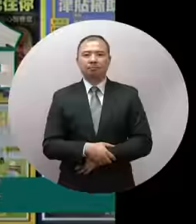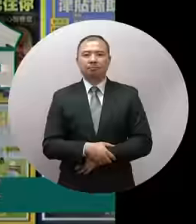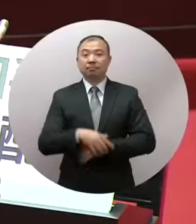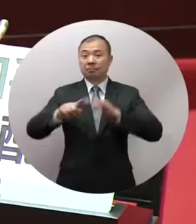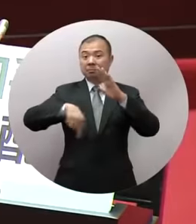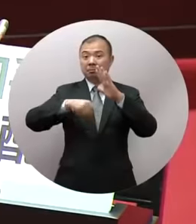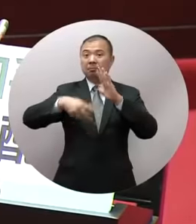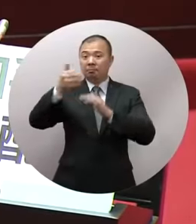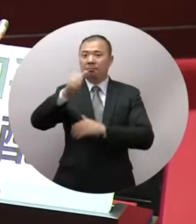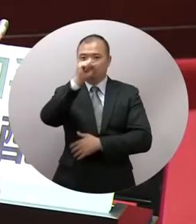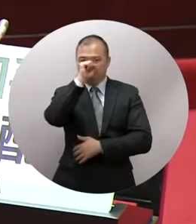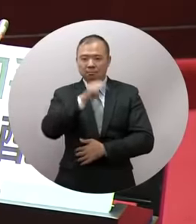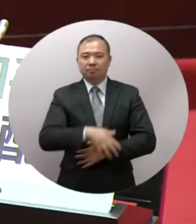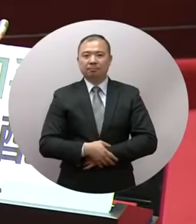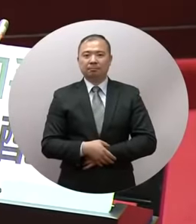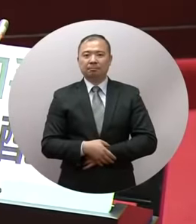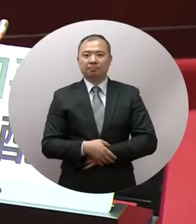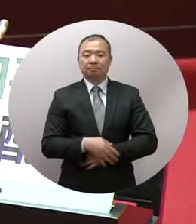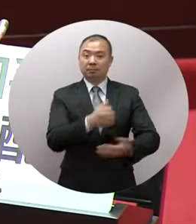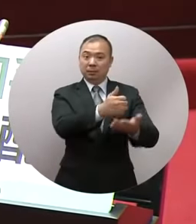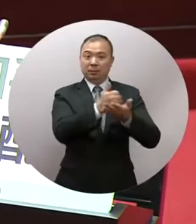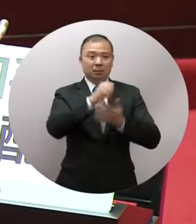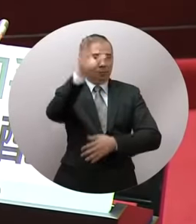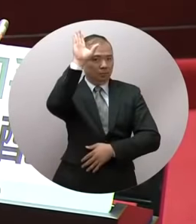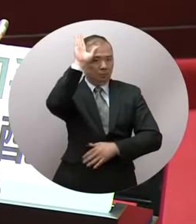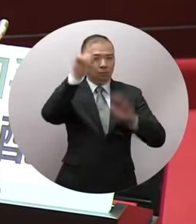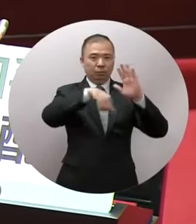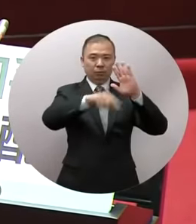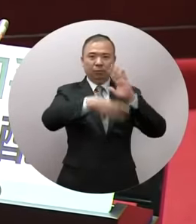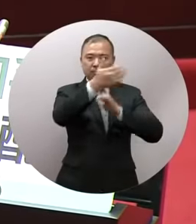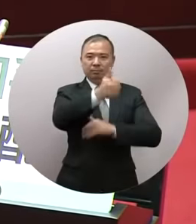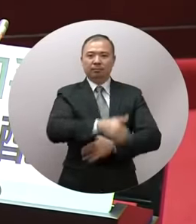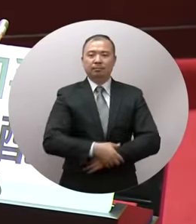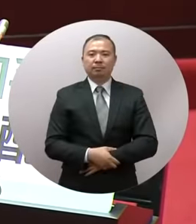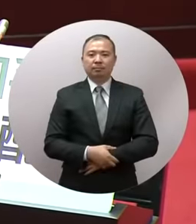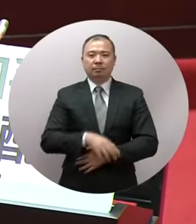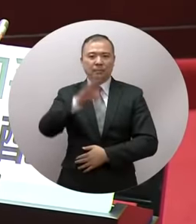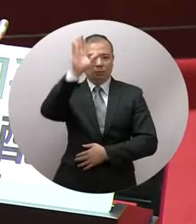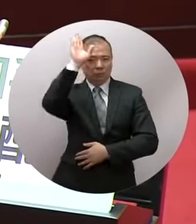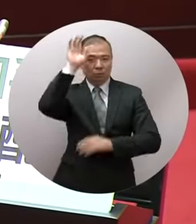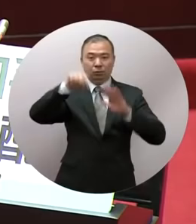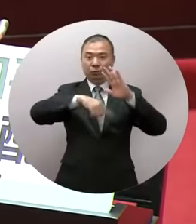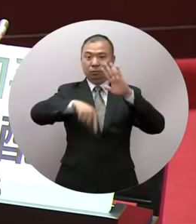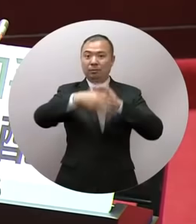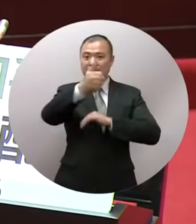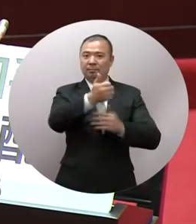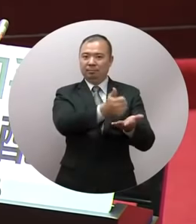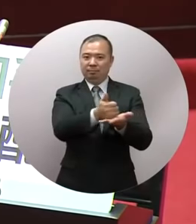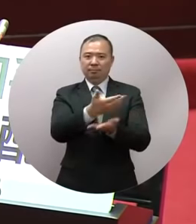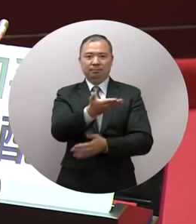院长好，我想有请苏院长。 苏院长，请。